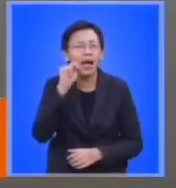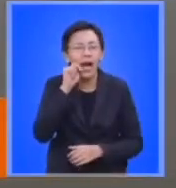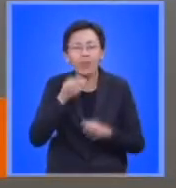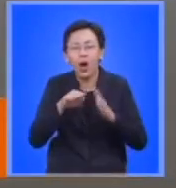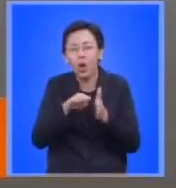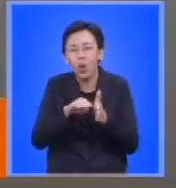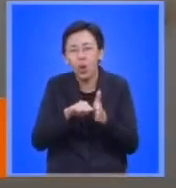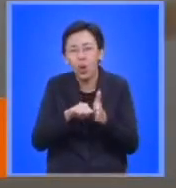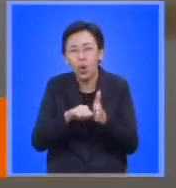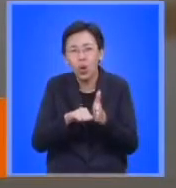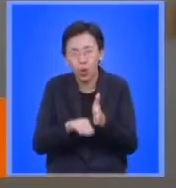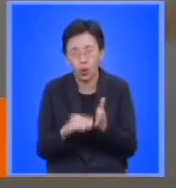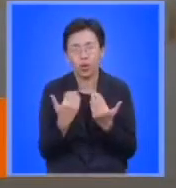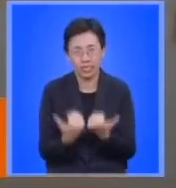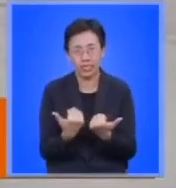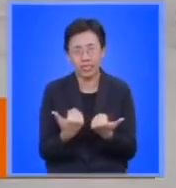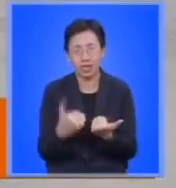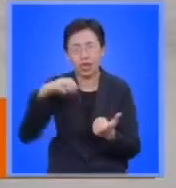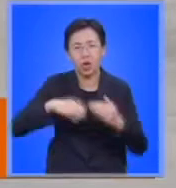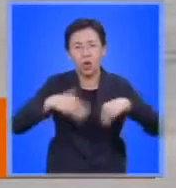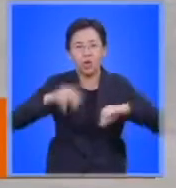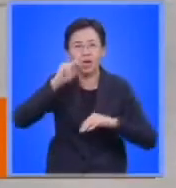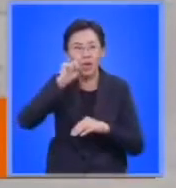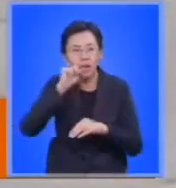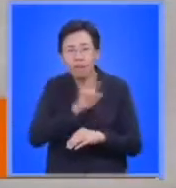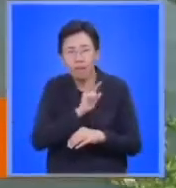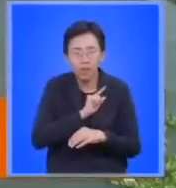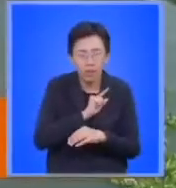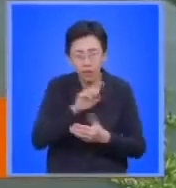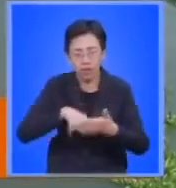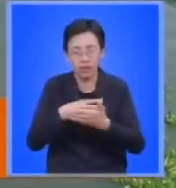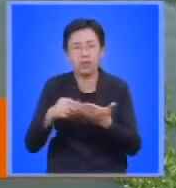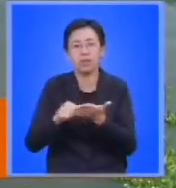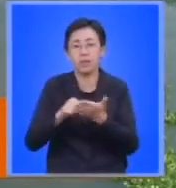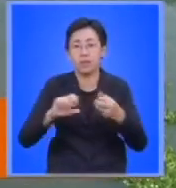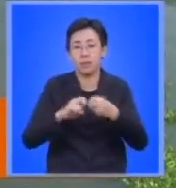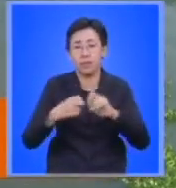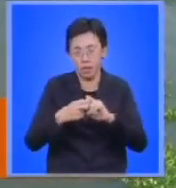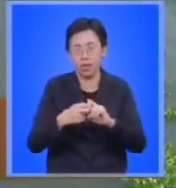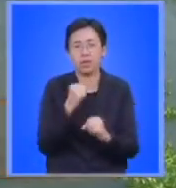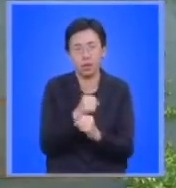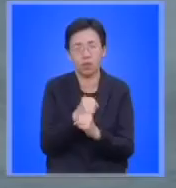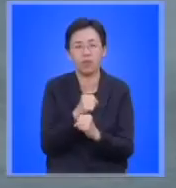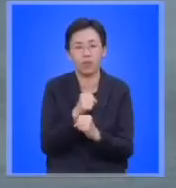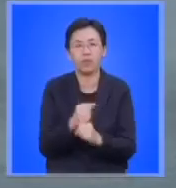ระหว่างทางซึ่งตอนนี้เนี่ยทางกรมชลประทานเองก็กำลังวางมาตรการแก้ไขปัญหาที่เกิดขึ้นอยู่ครับ